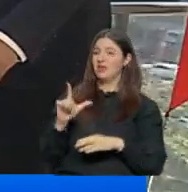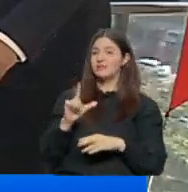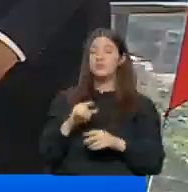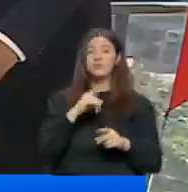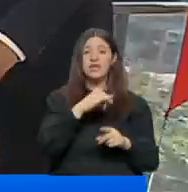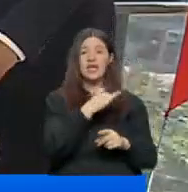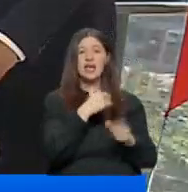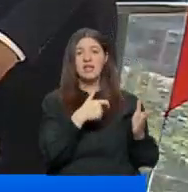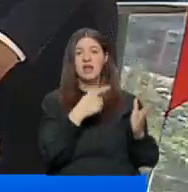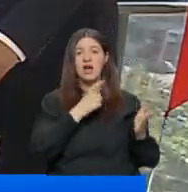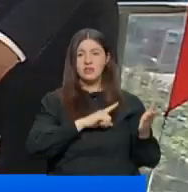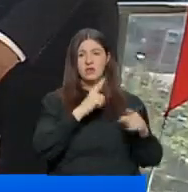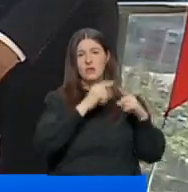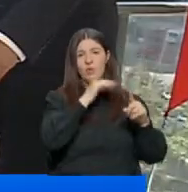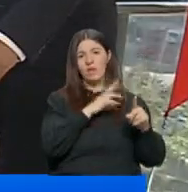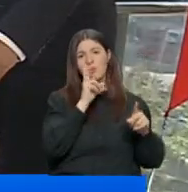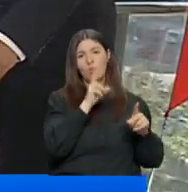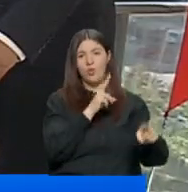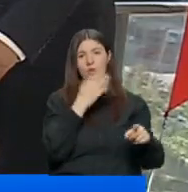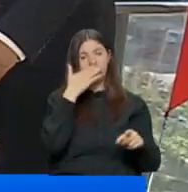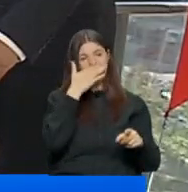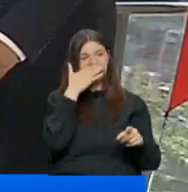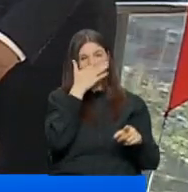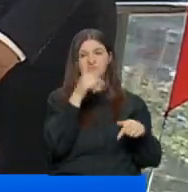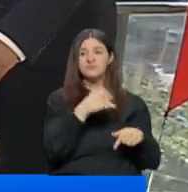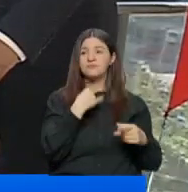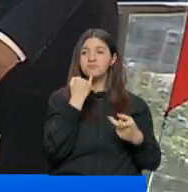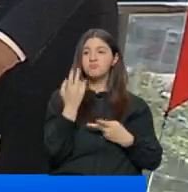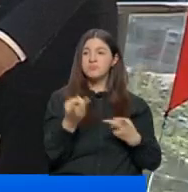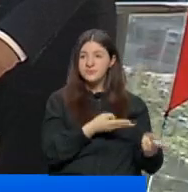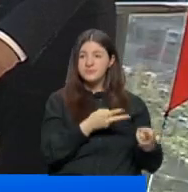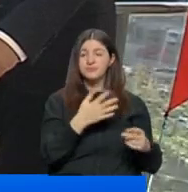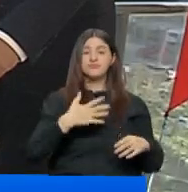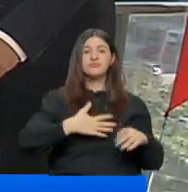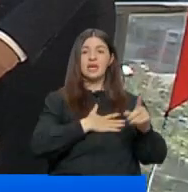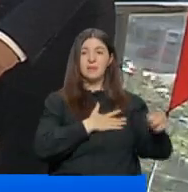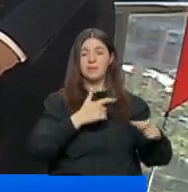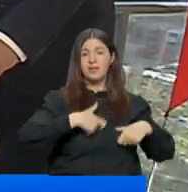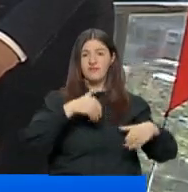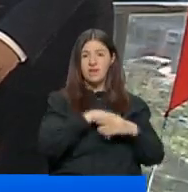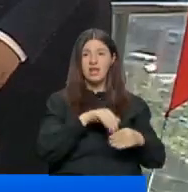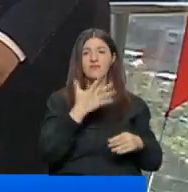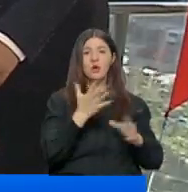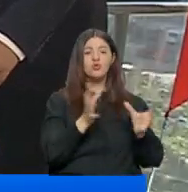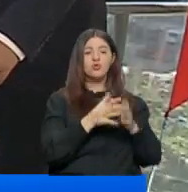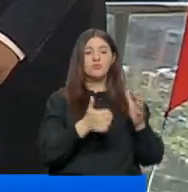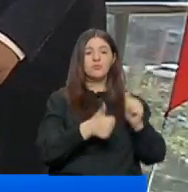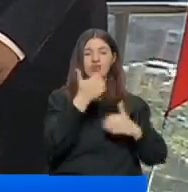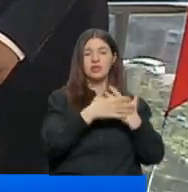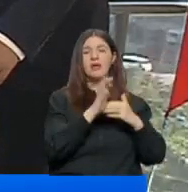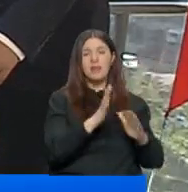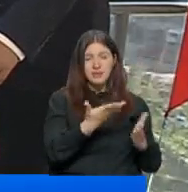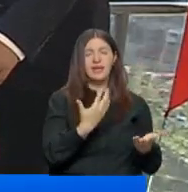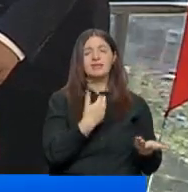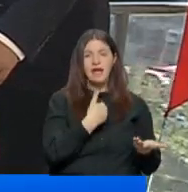en yakın aday Kılıçdaroğlu gibi gözüküyor. İşte burada misafir ettiğimizde CHP'li milletvekilleri ya da grup başkan vekilleri elbette